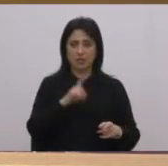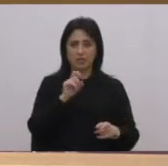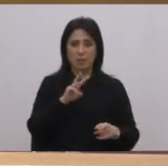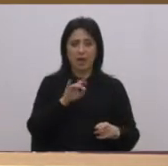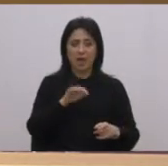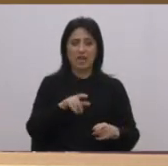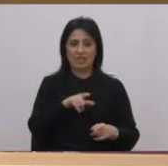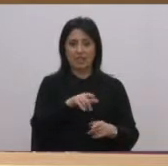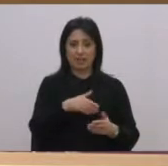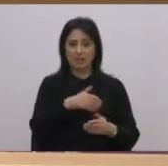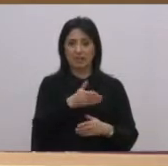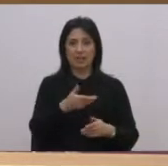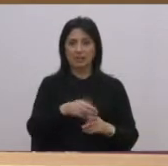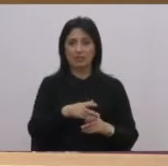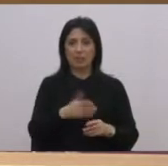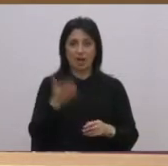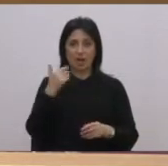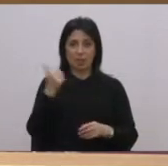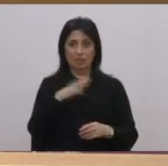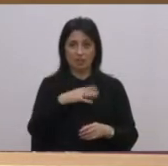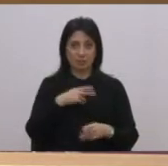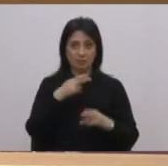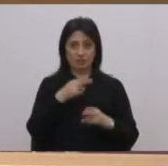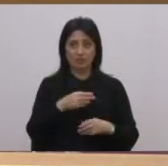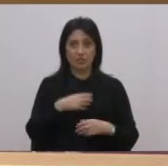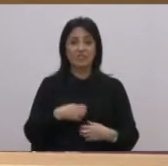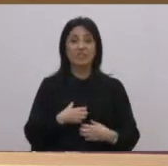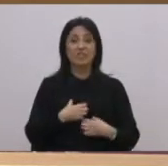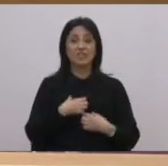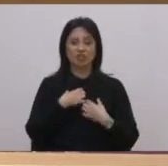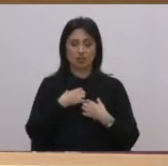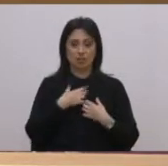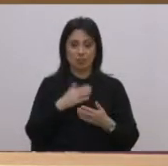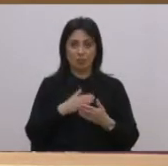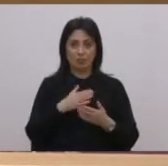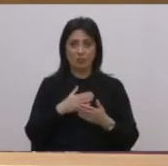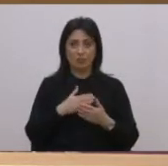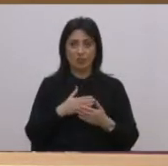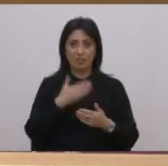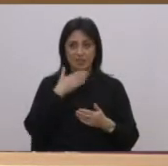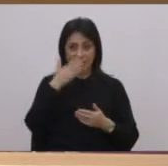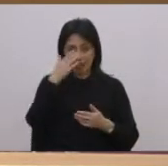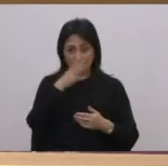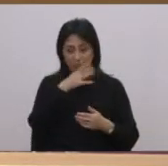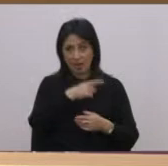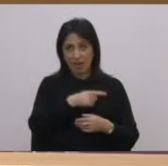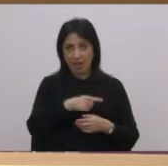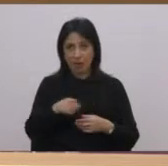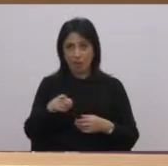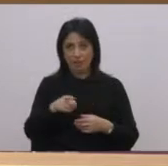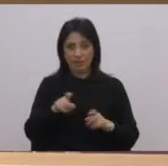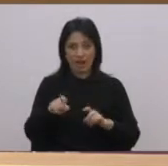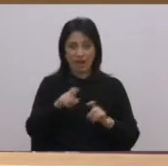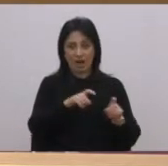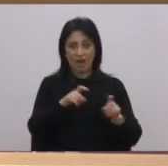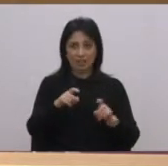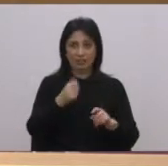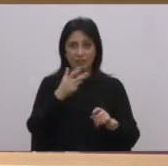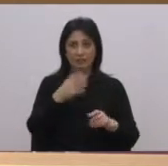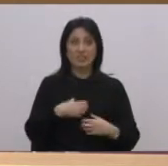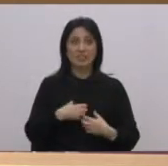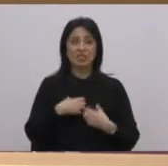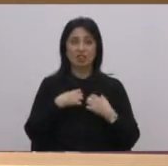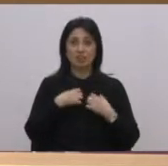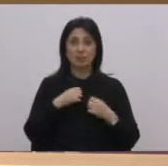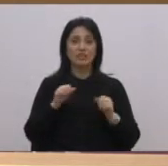ხაზირის მიმართულებით, გასულ კვირას ვიყავი მაგალითად და საშინელება არის უბრალოდ ზაფხულის პერიოდში გადაადგილება რომ ამდენად